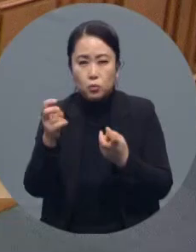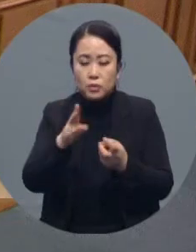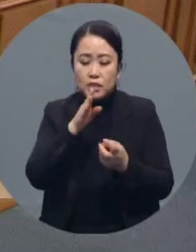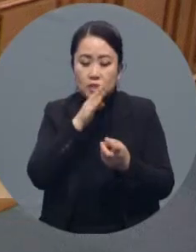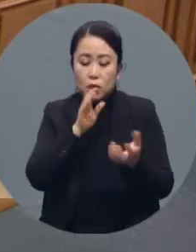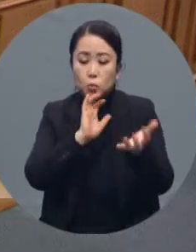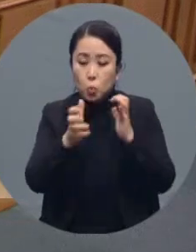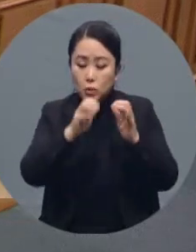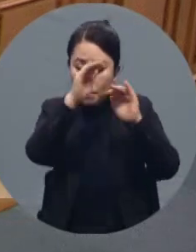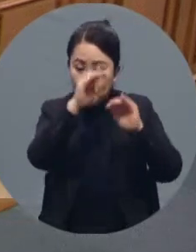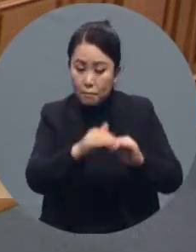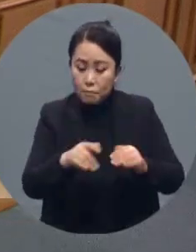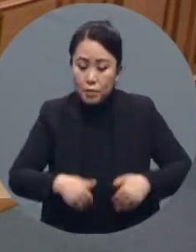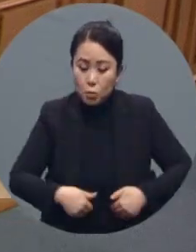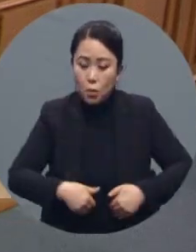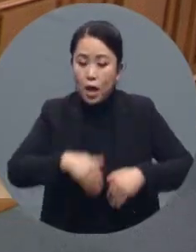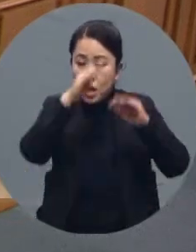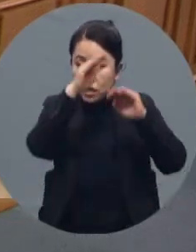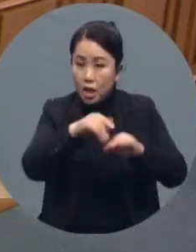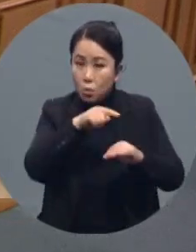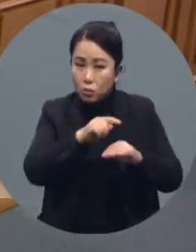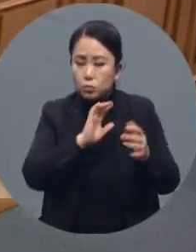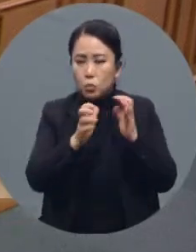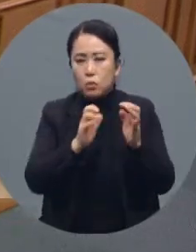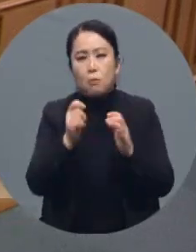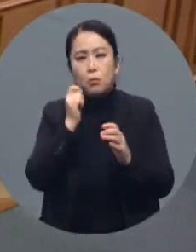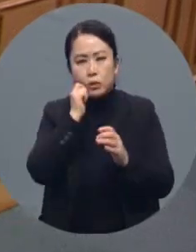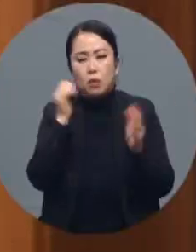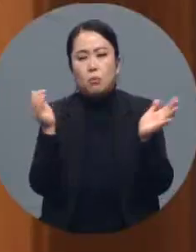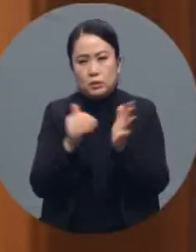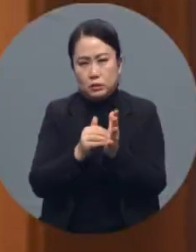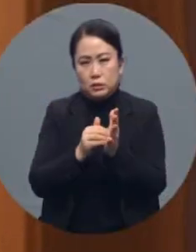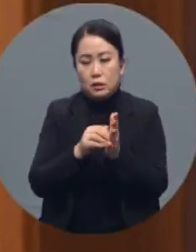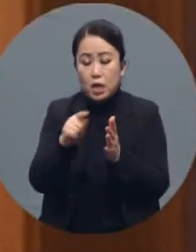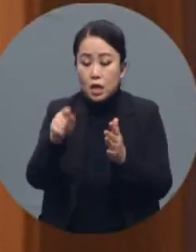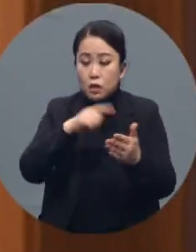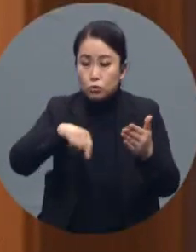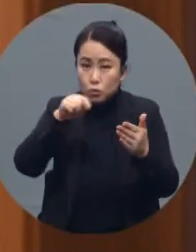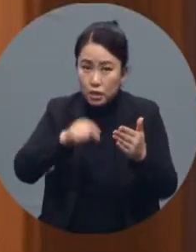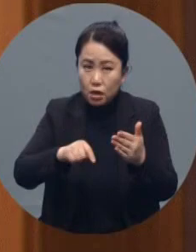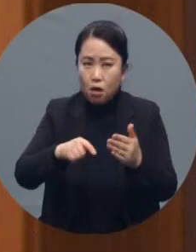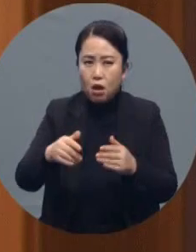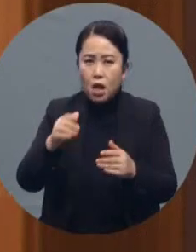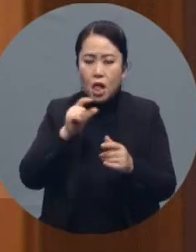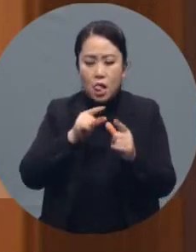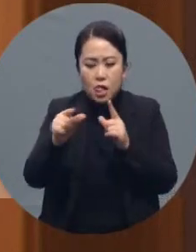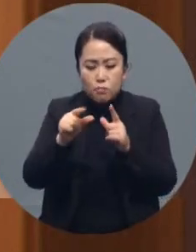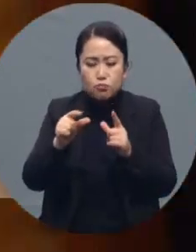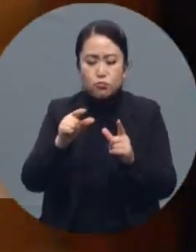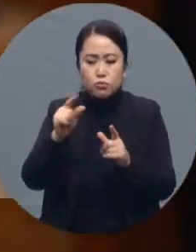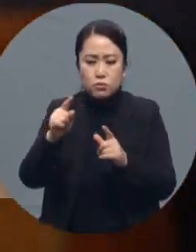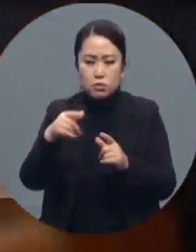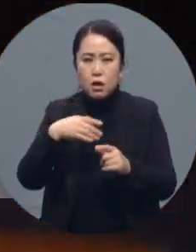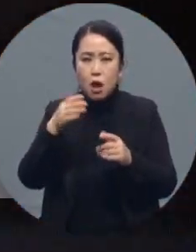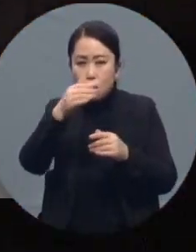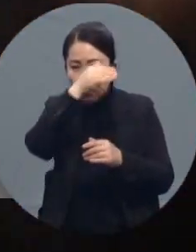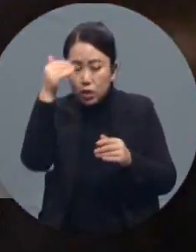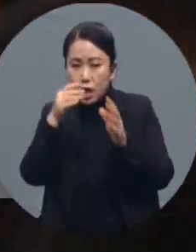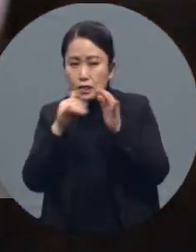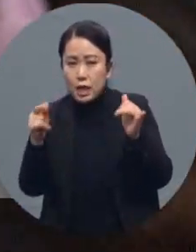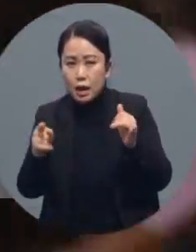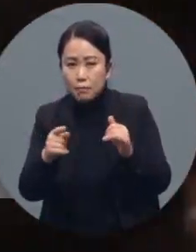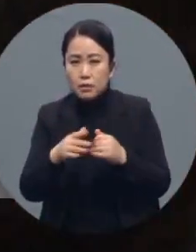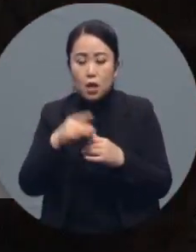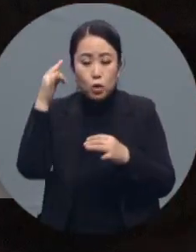논의가 필요한 사안은 토론을 하지도 못한 채 끝났습니다. 이 과정에서 일부 청중들은 동의 또는 반대하는